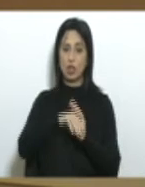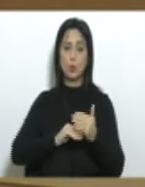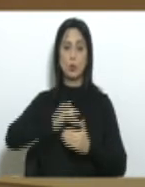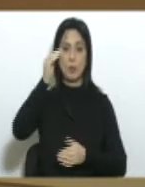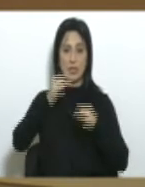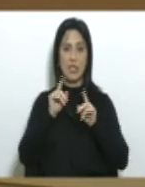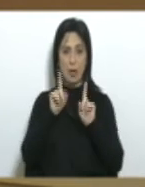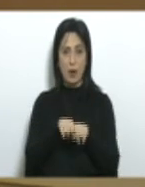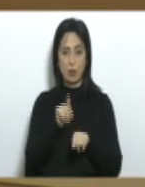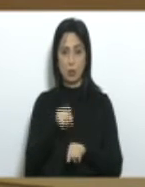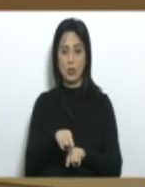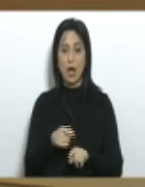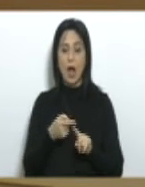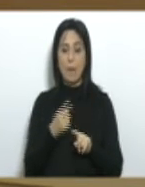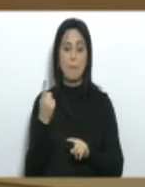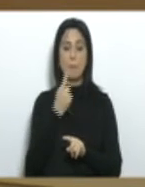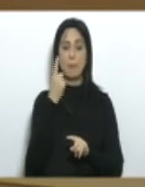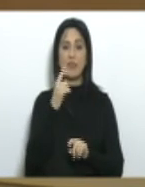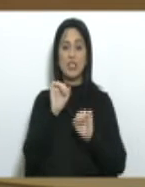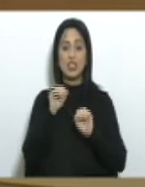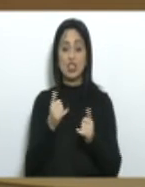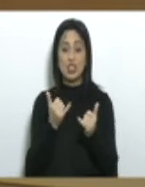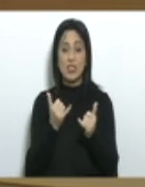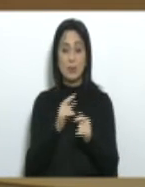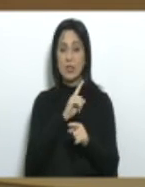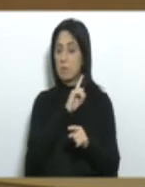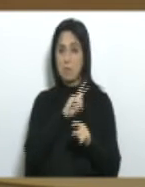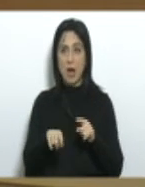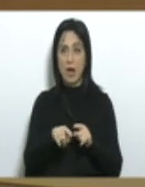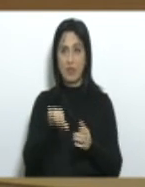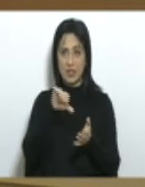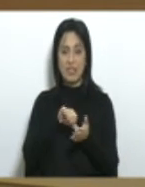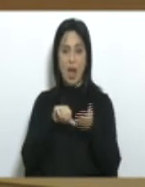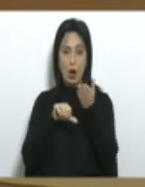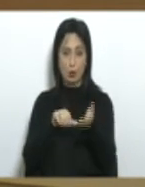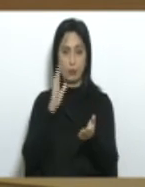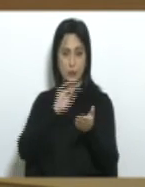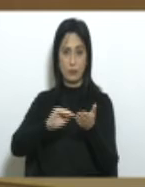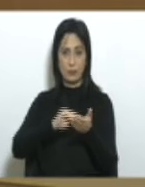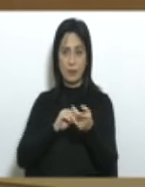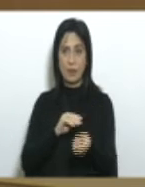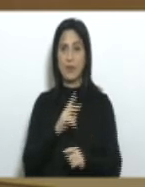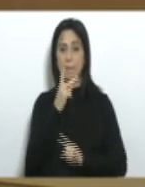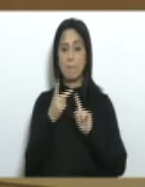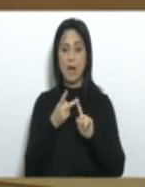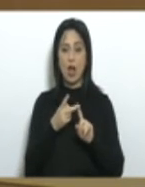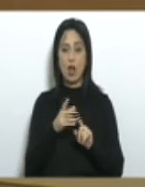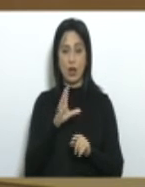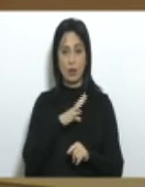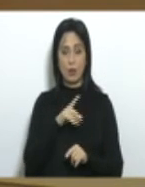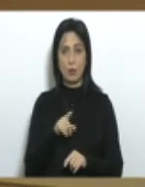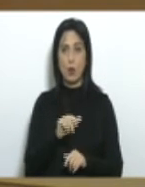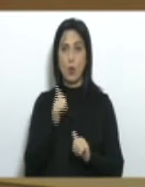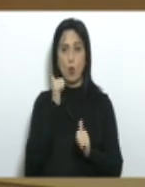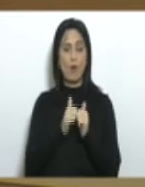უზენაეს სასამართლოს. Ამას პირველივე შეძლებისთანავე ძალიან მალე წარუდგენთ ფართო საზოგადოებას. Მეორე ნაწილი იყო,